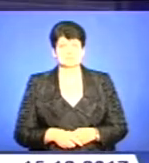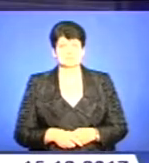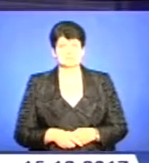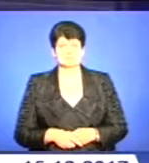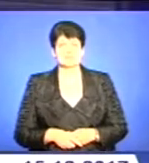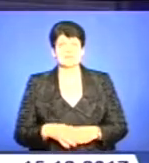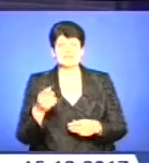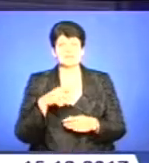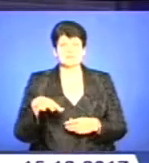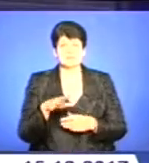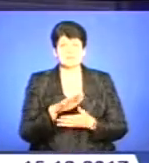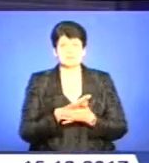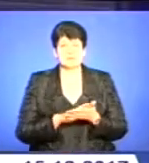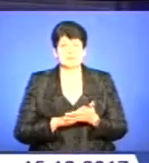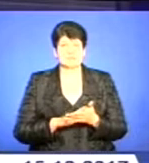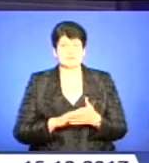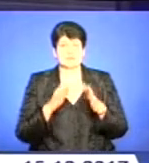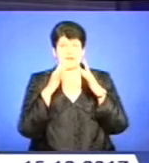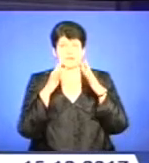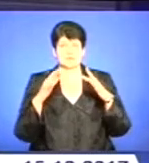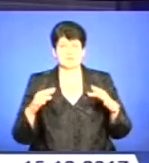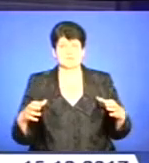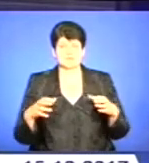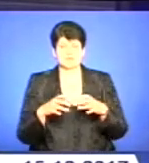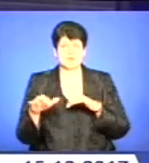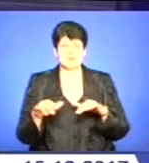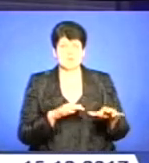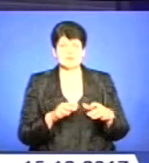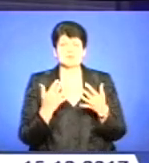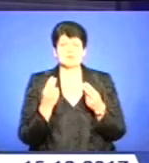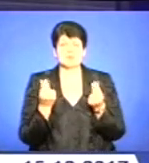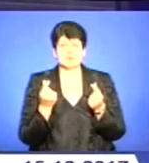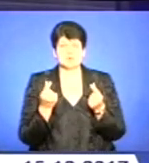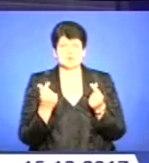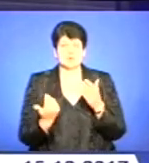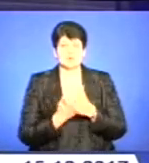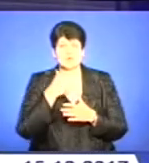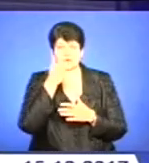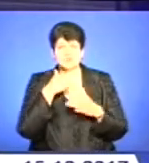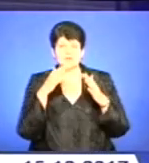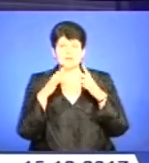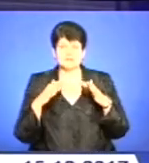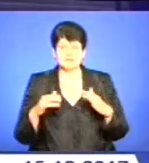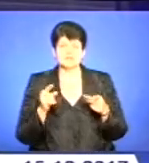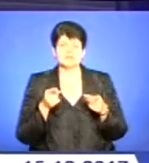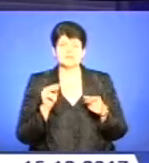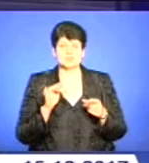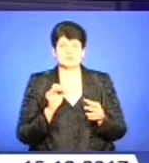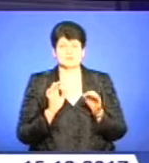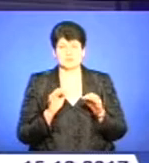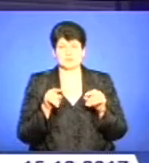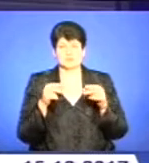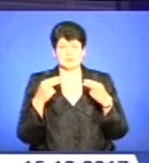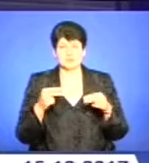На Тернопільщині триває ялинкова кампанія. Скільки коштують новорічні ялинки в обласному центрі? Чи легально їх продають? І